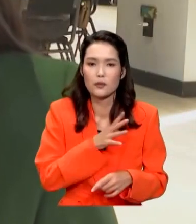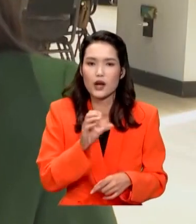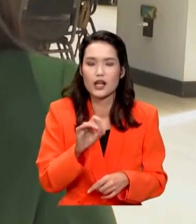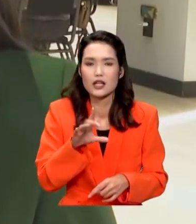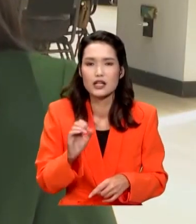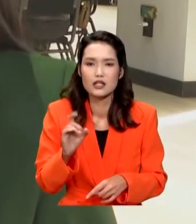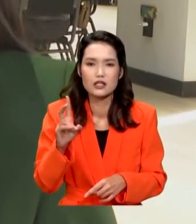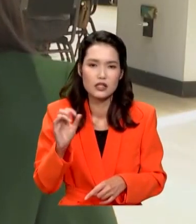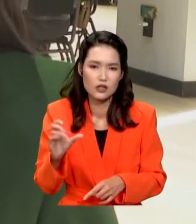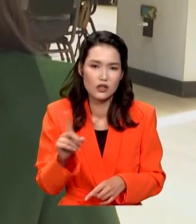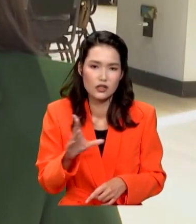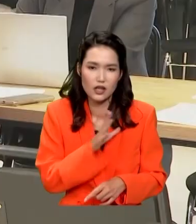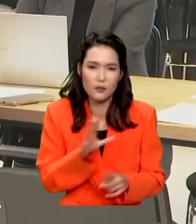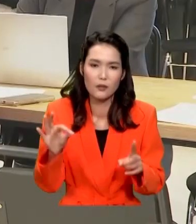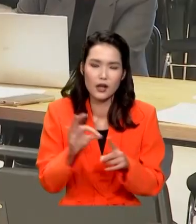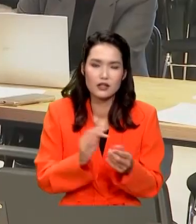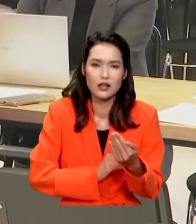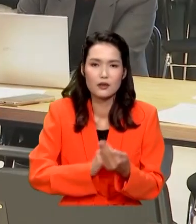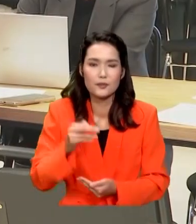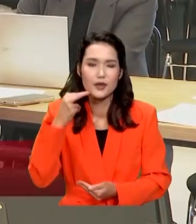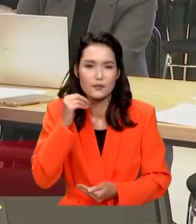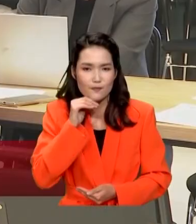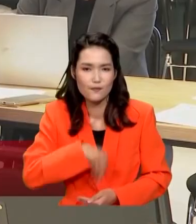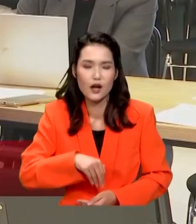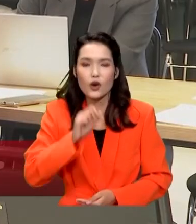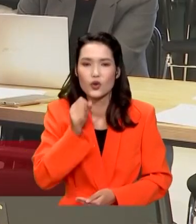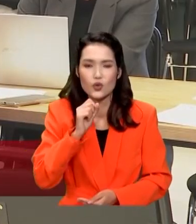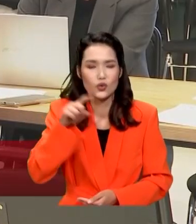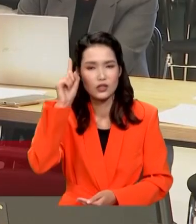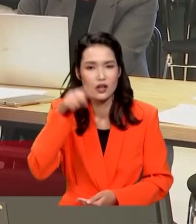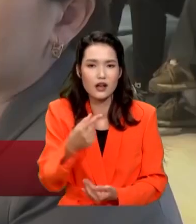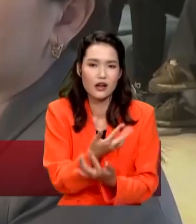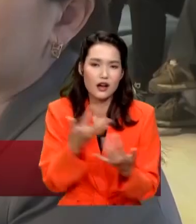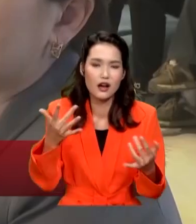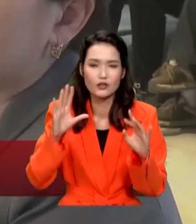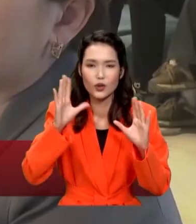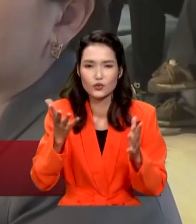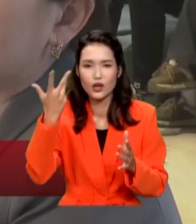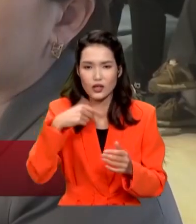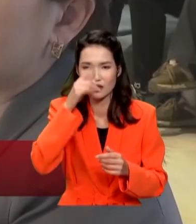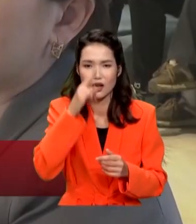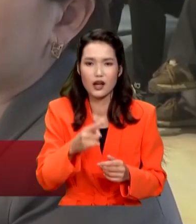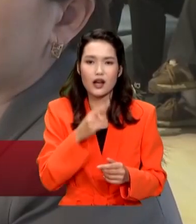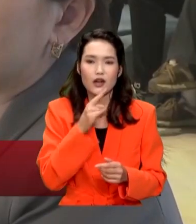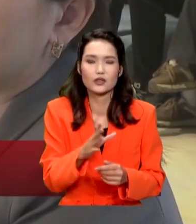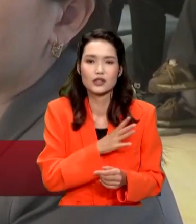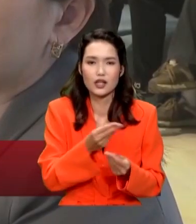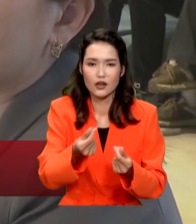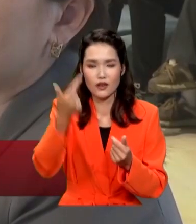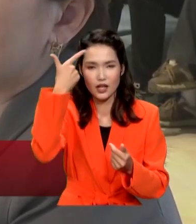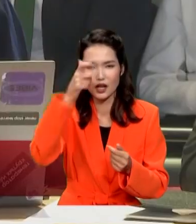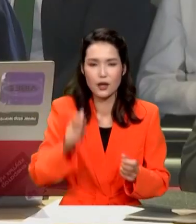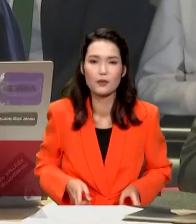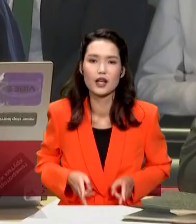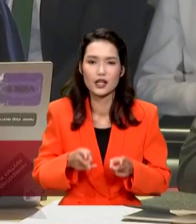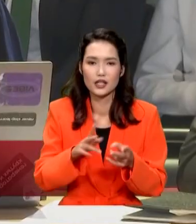мақсатында еркін сөз байқауын бастаған болатынбыз. Журналистам очень хорошо известны разные ситуации, когда казахстанцы, доверяя информации в интернете,